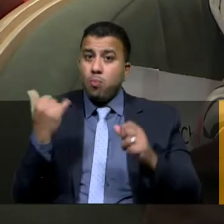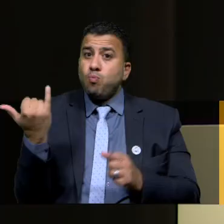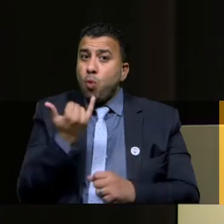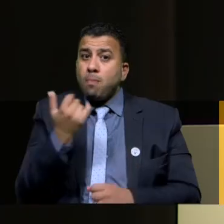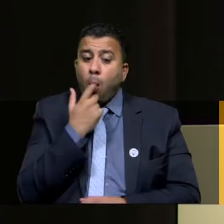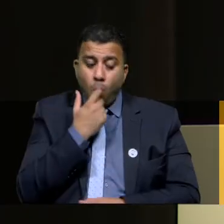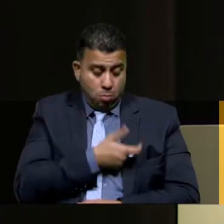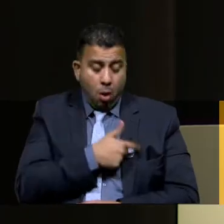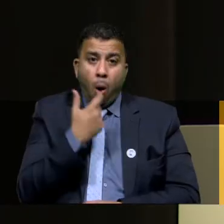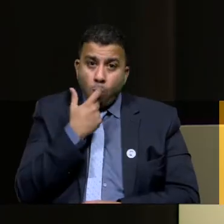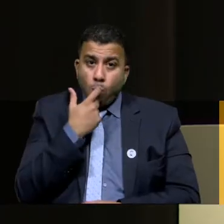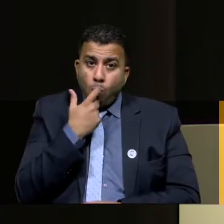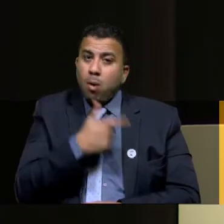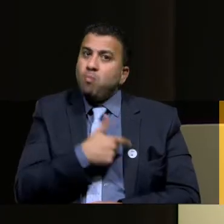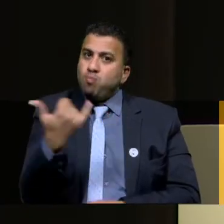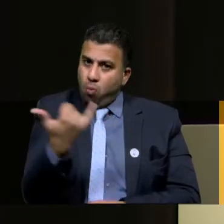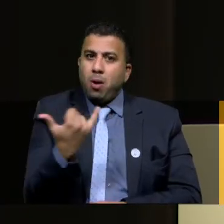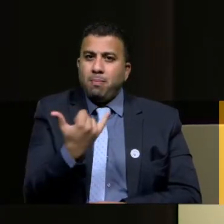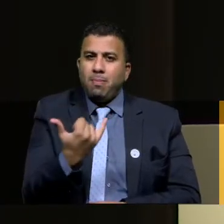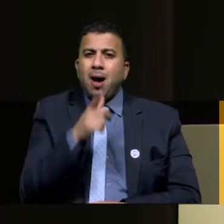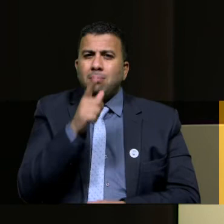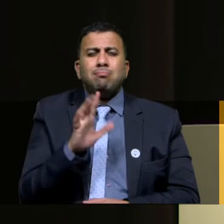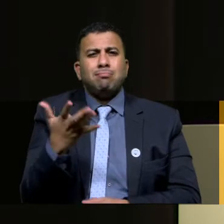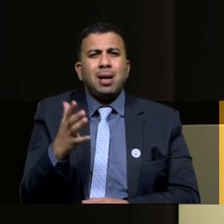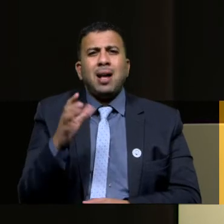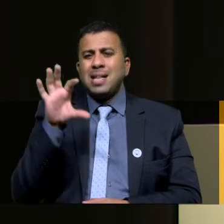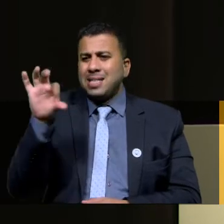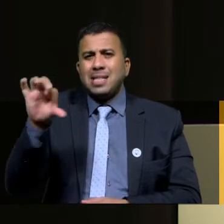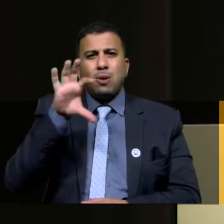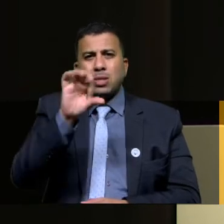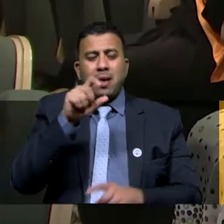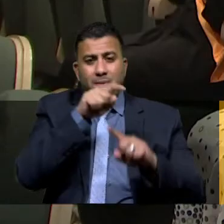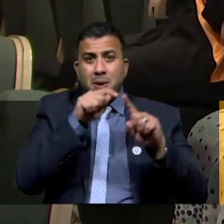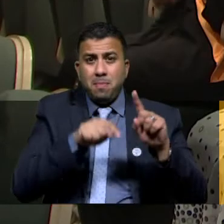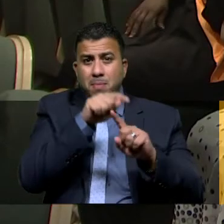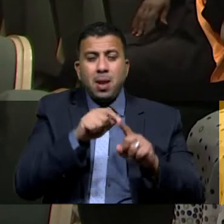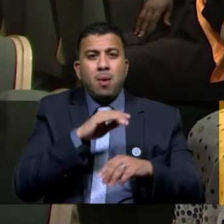الرضاعة الطبيعية، التي أظهرت أن قرابة 99% من